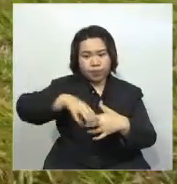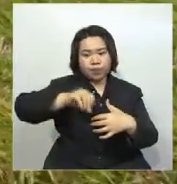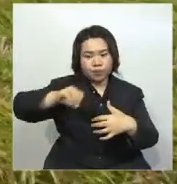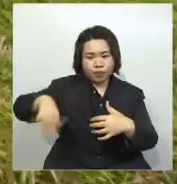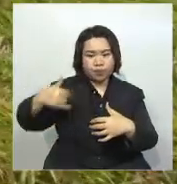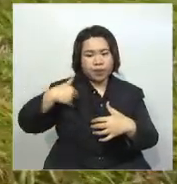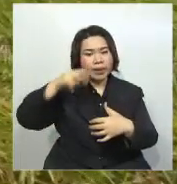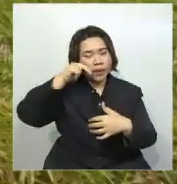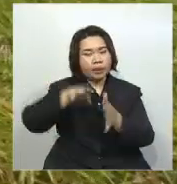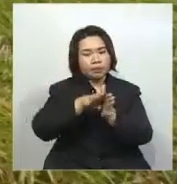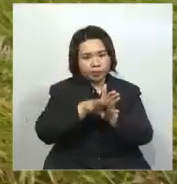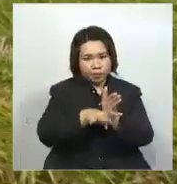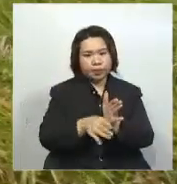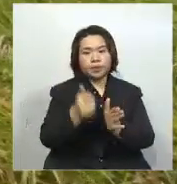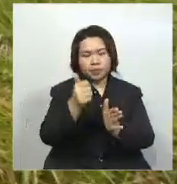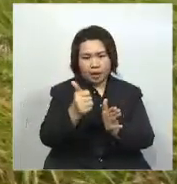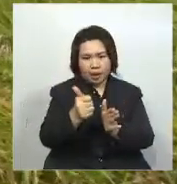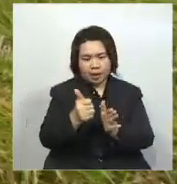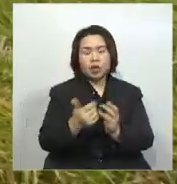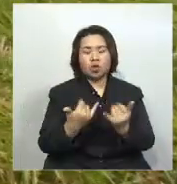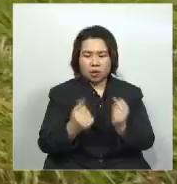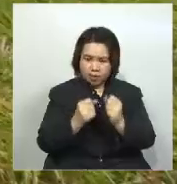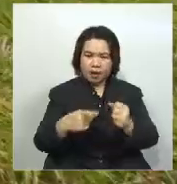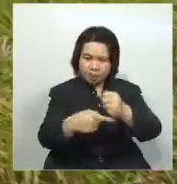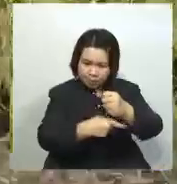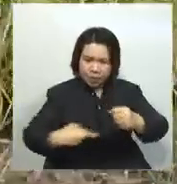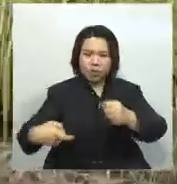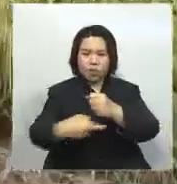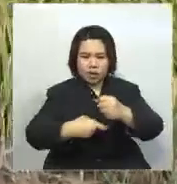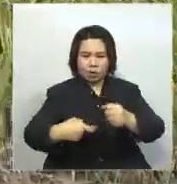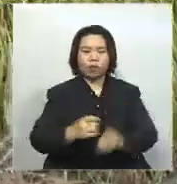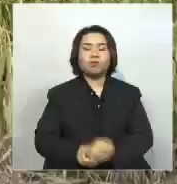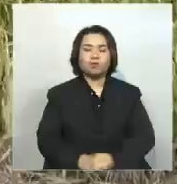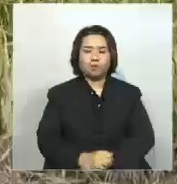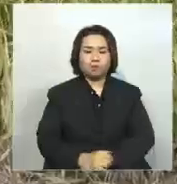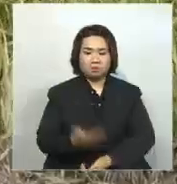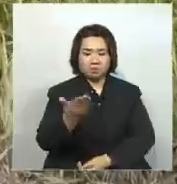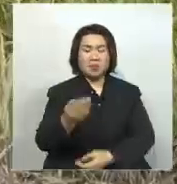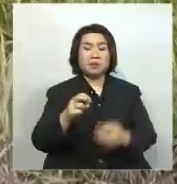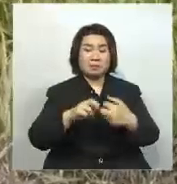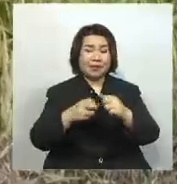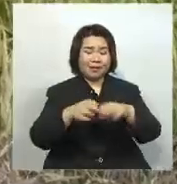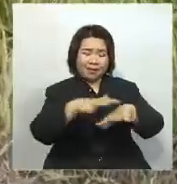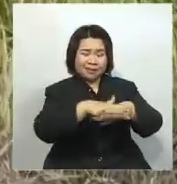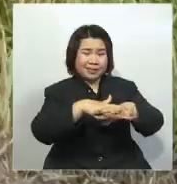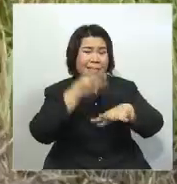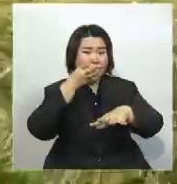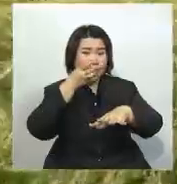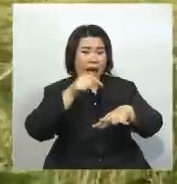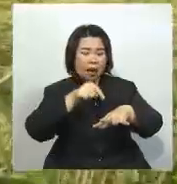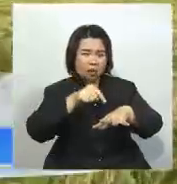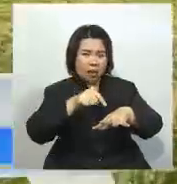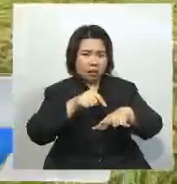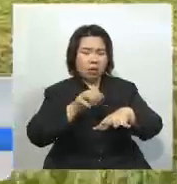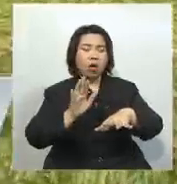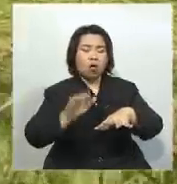บางส่วนแล้วชาวนาก็เร่งเก็บเกี่ยวข้าวได้แล้วค่ะสภาพความเสียหายของนาข้าวของพี่น้องเกษตรกรบ้